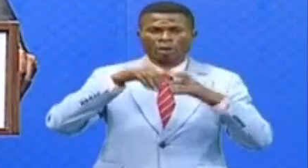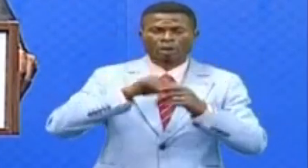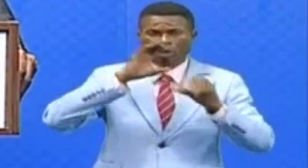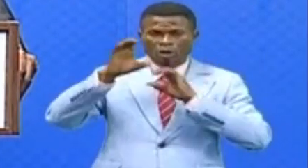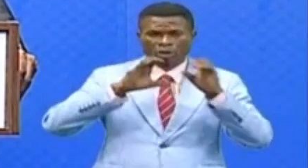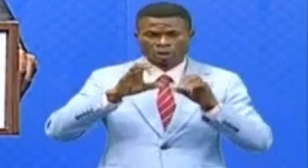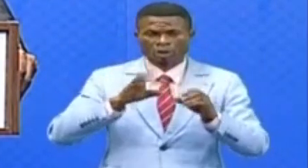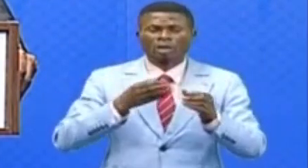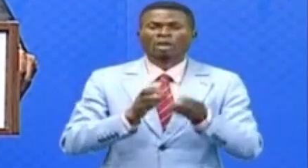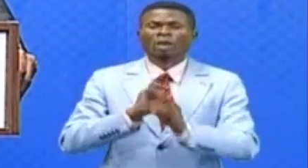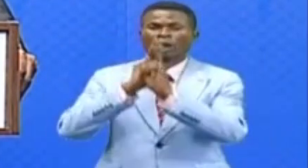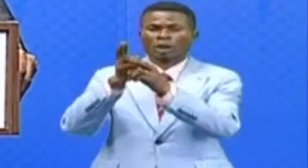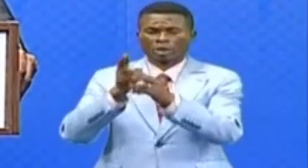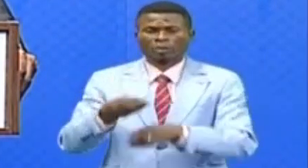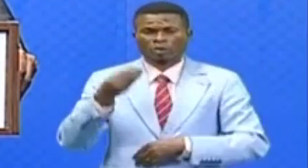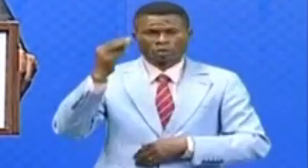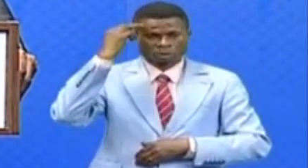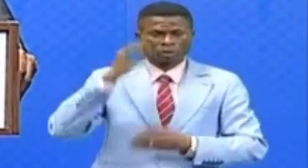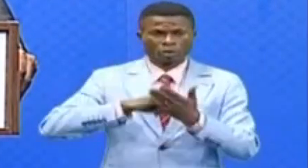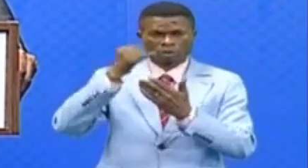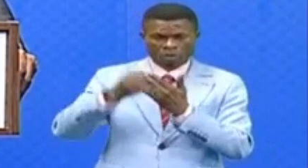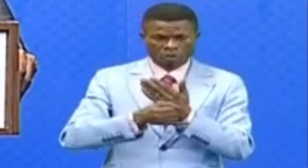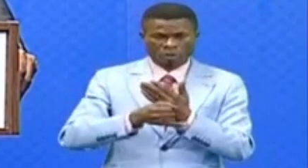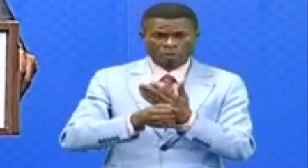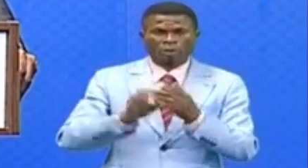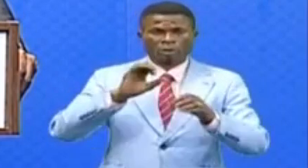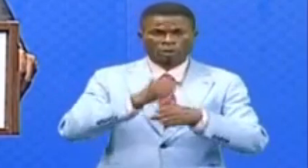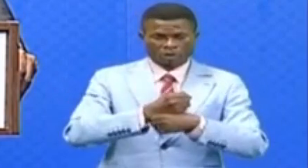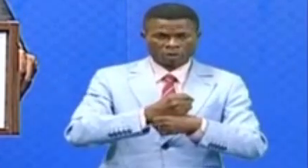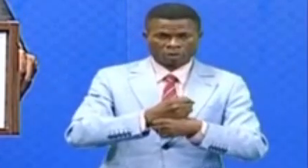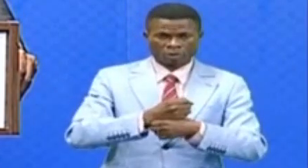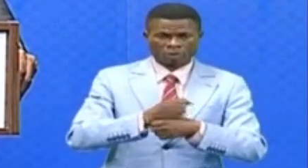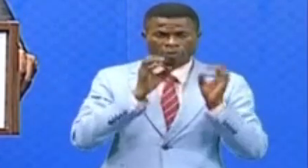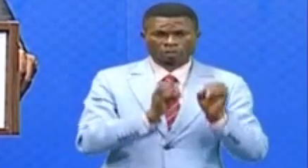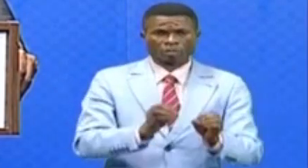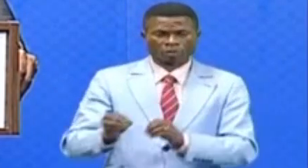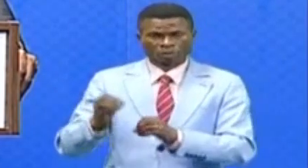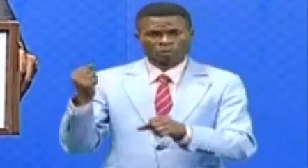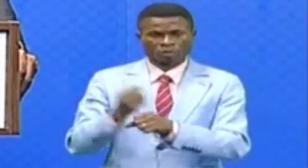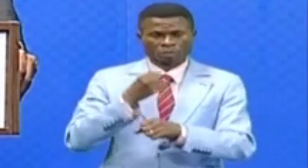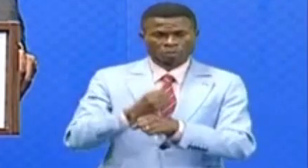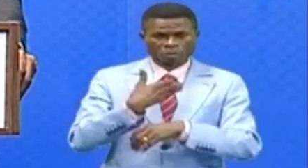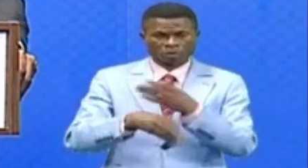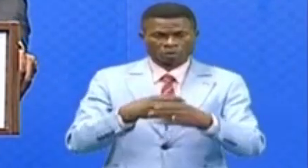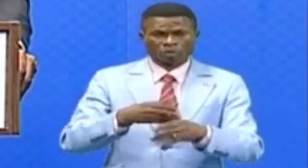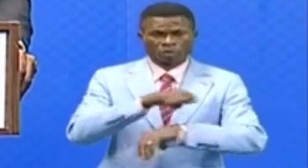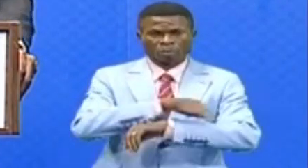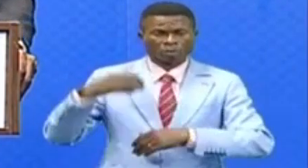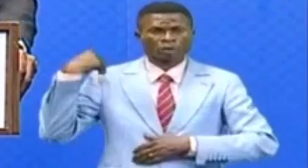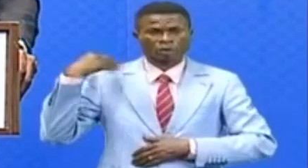a soumis au Conseil le projet de décret portant création, organisation et fonctionnement d'un établissement